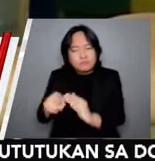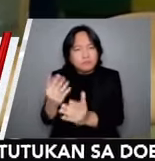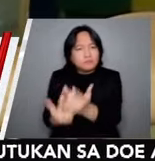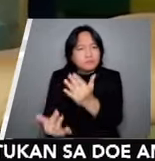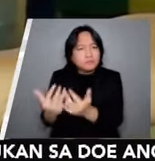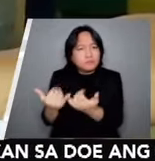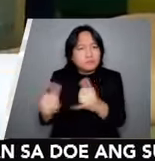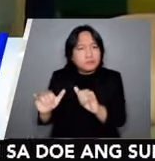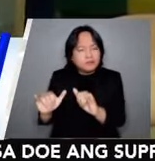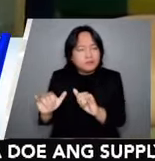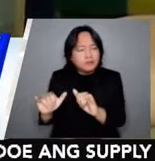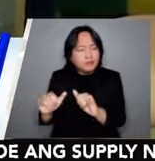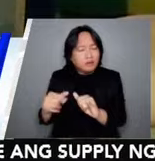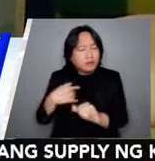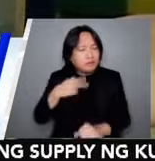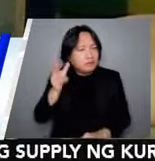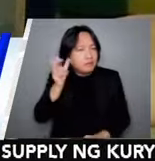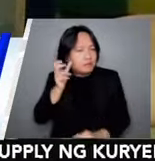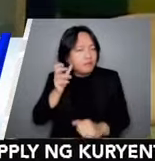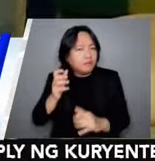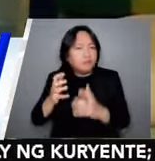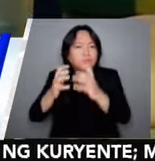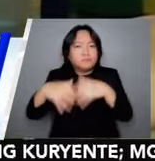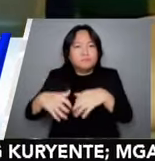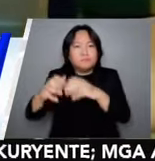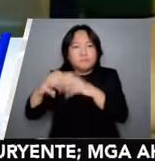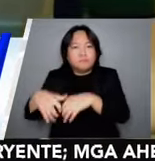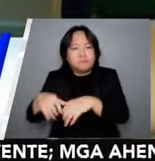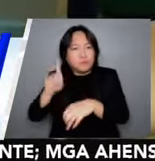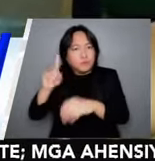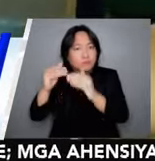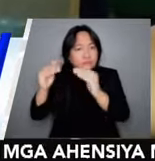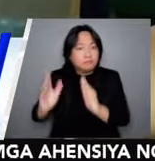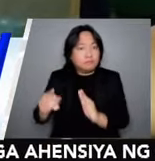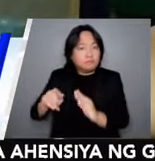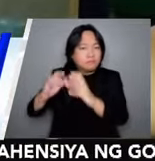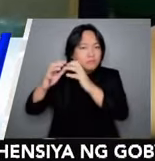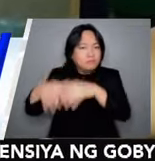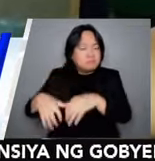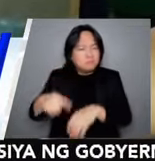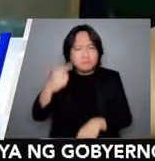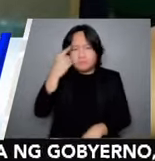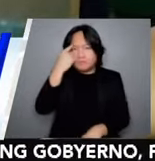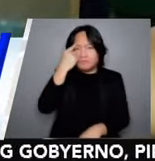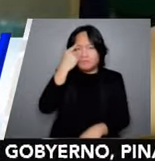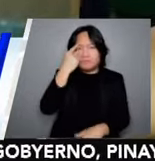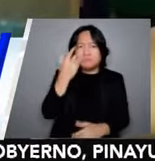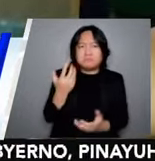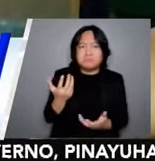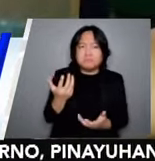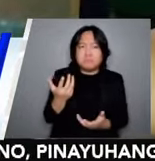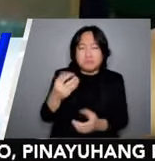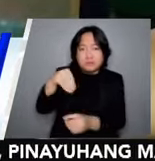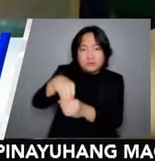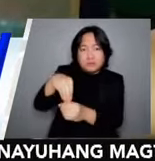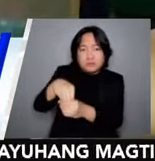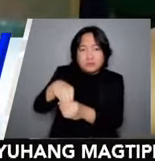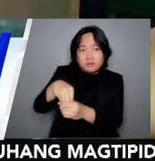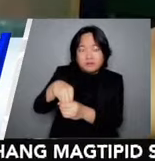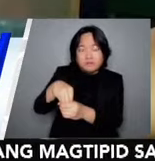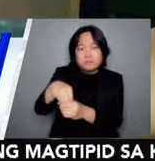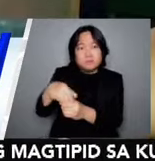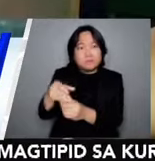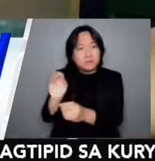yung pag-collapse ng isang buong bahay. Kasi akala namin walang patient na